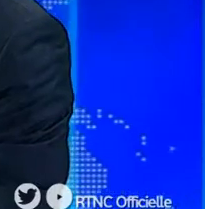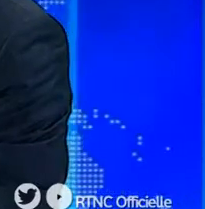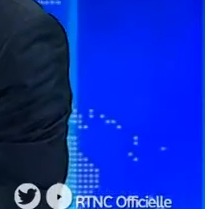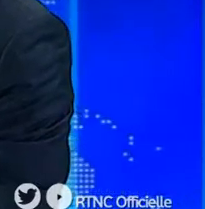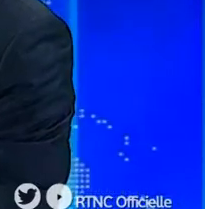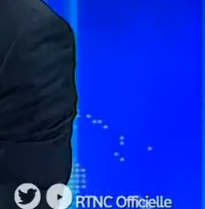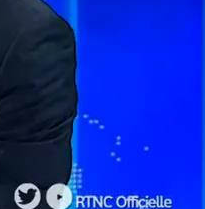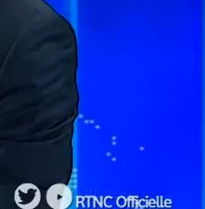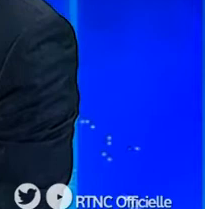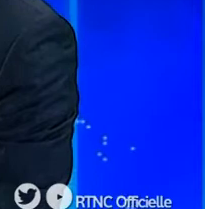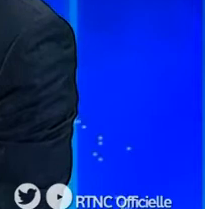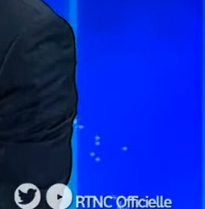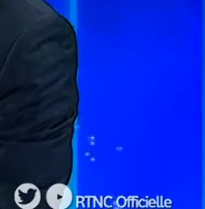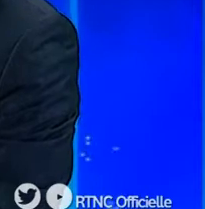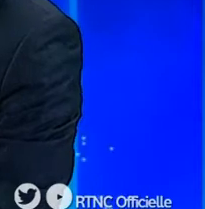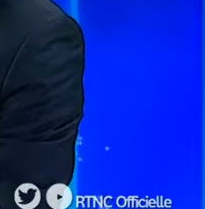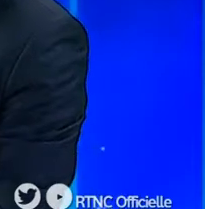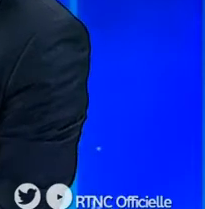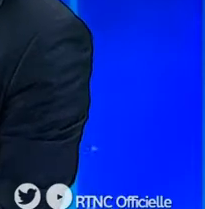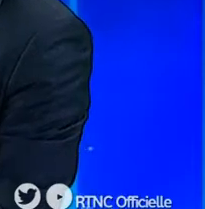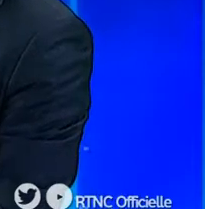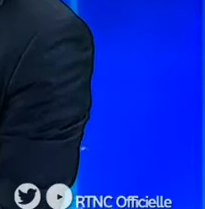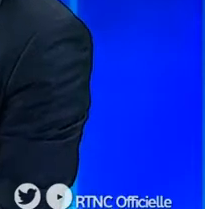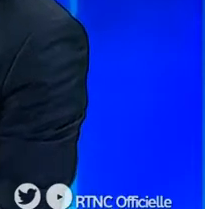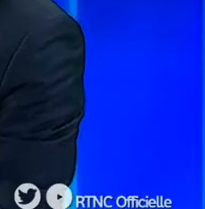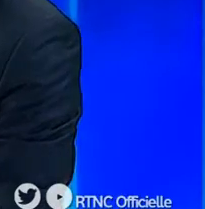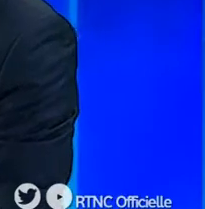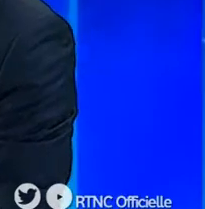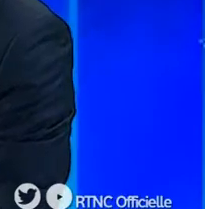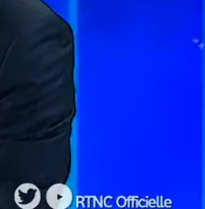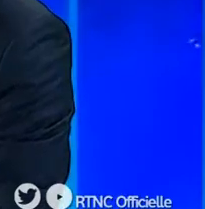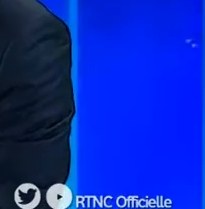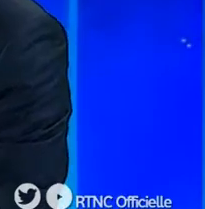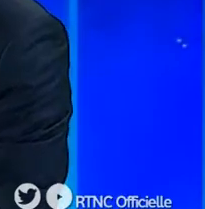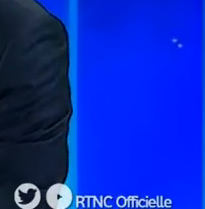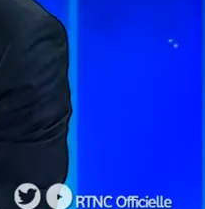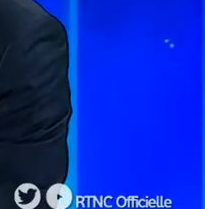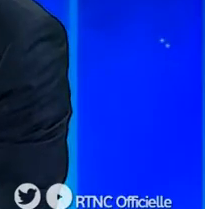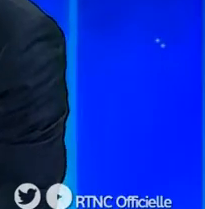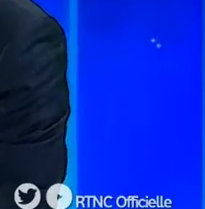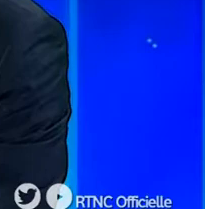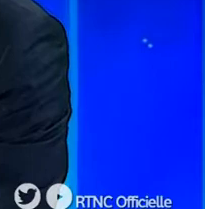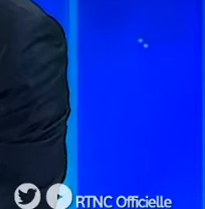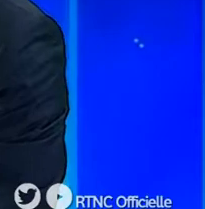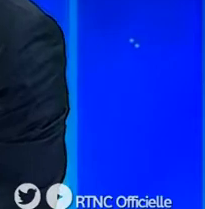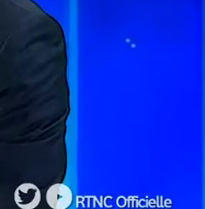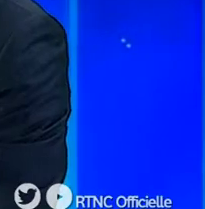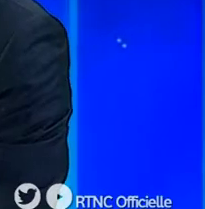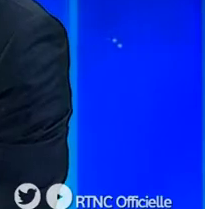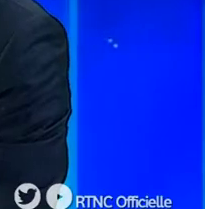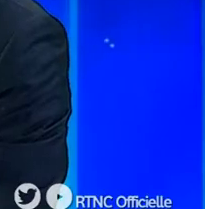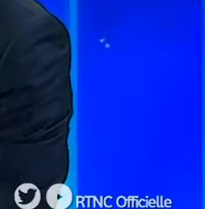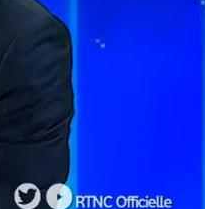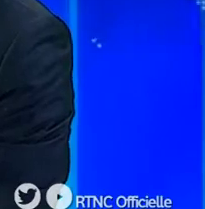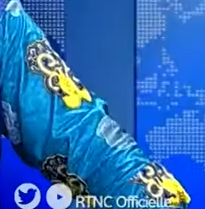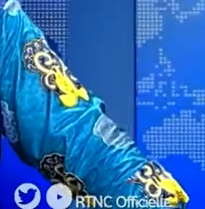d'expliquer votre job description de ce fameux changement de mentalité, tâche ardue hein, tout de